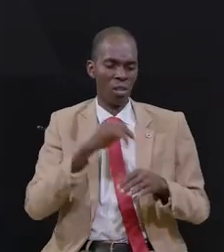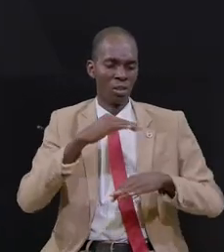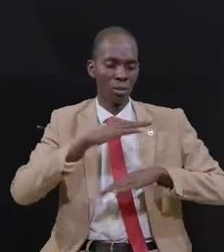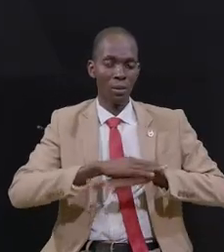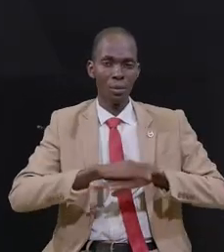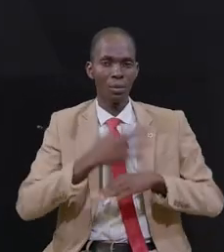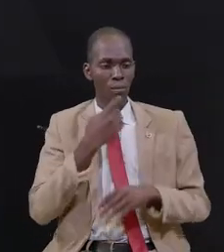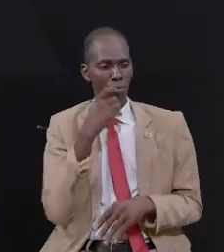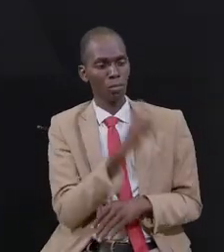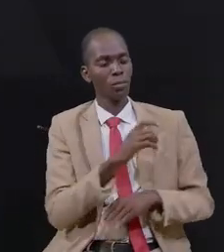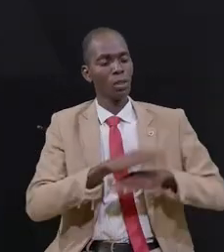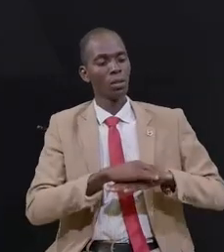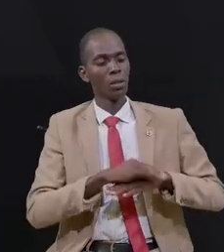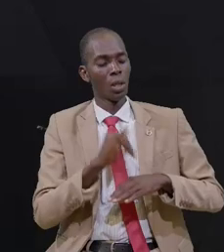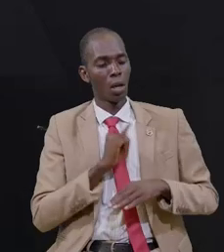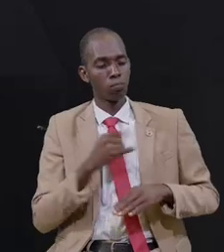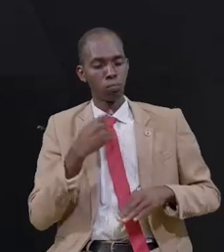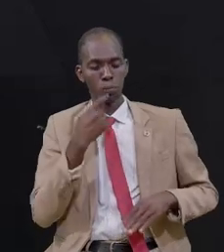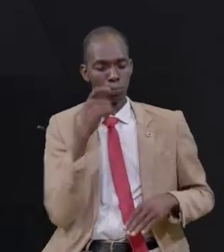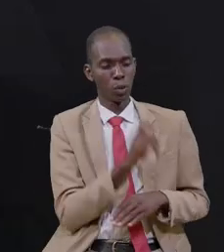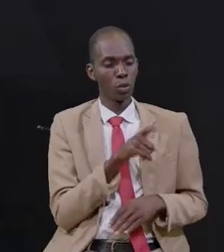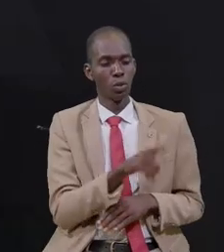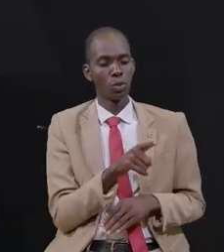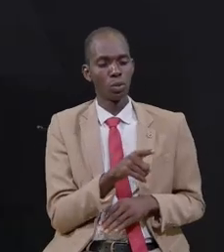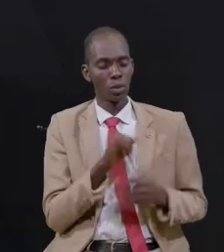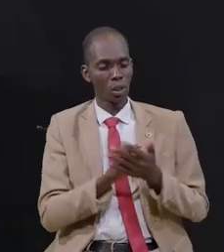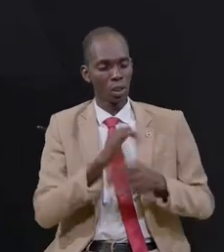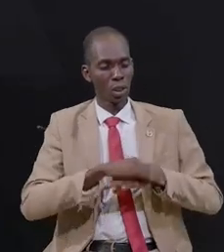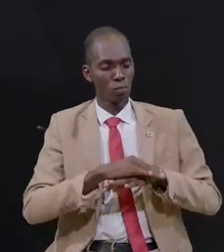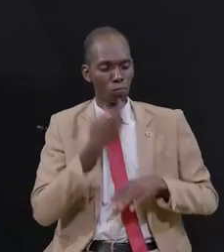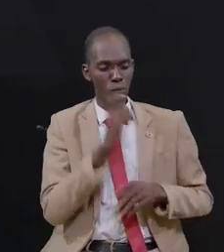table, je te menace, sors.